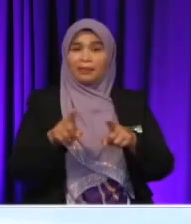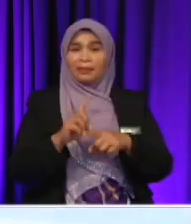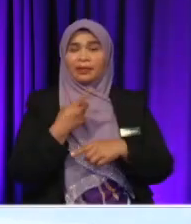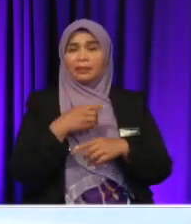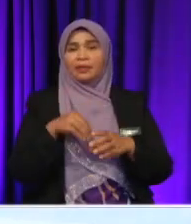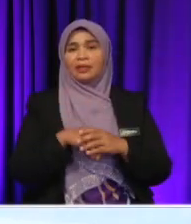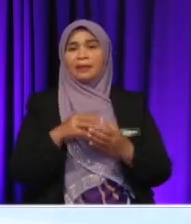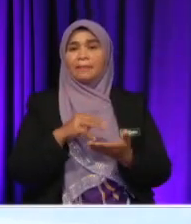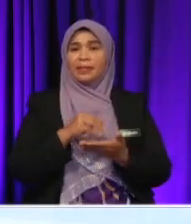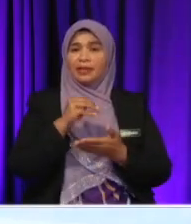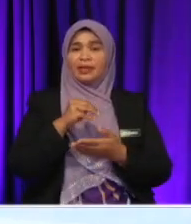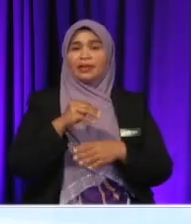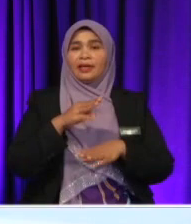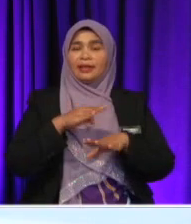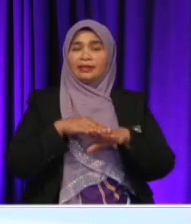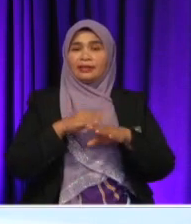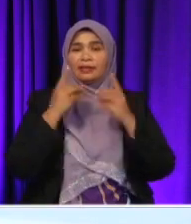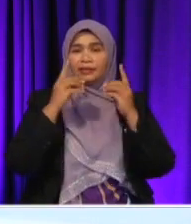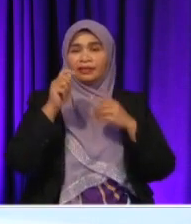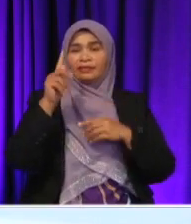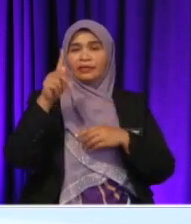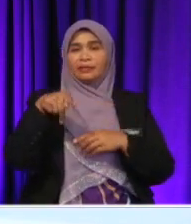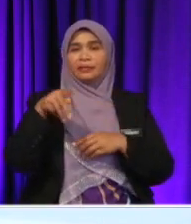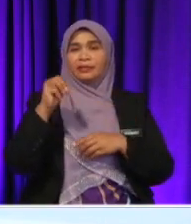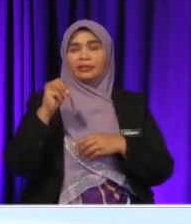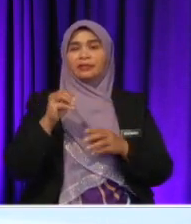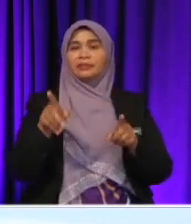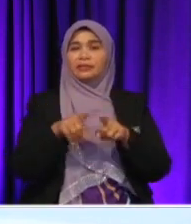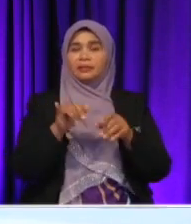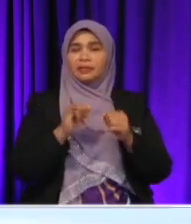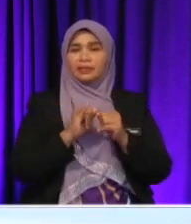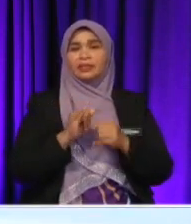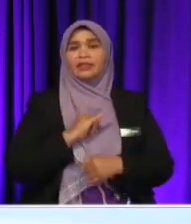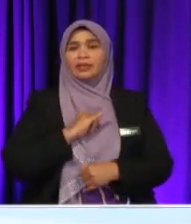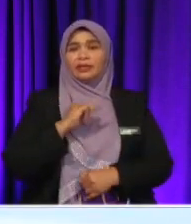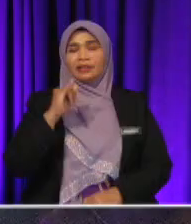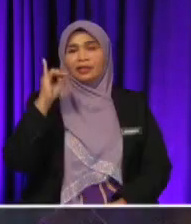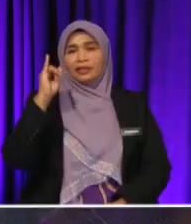Menengah Atas di TV KPA bersama saya Irfan syahmi dan juga